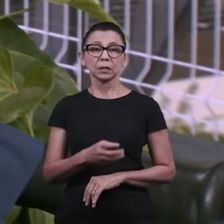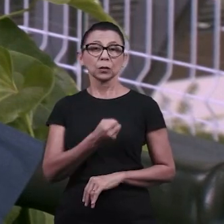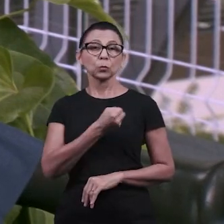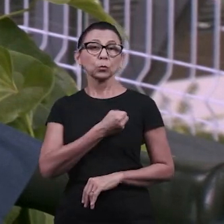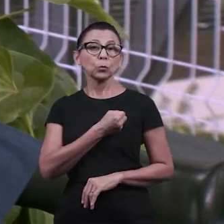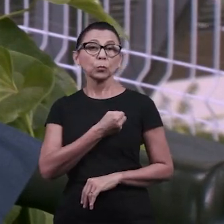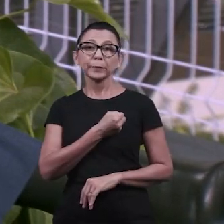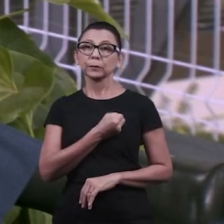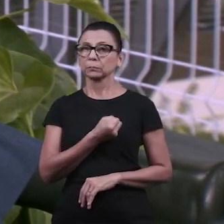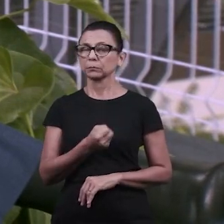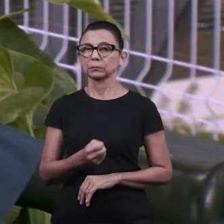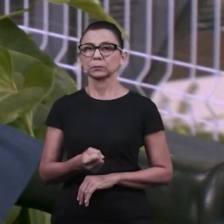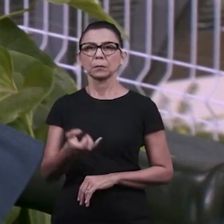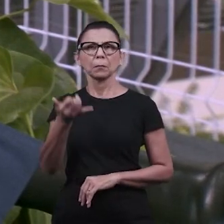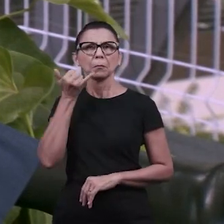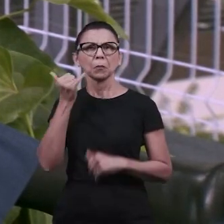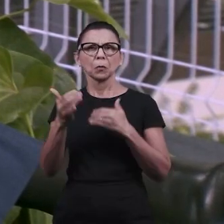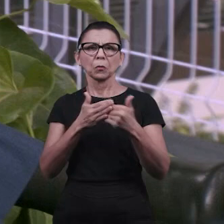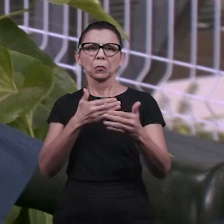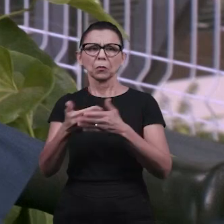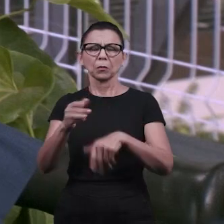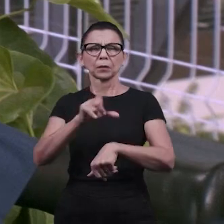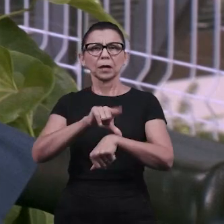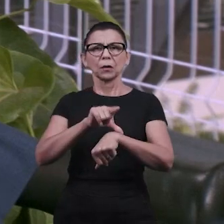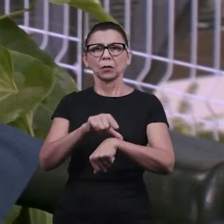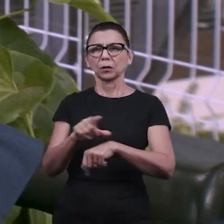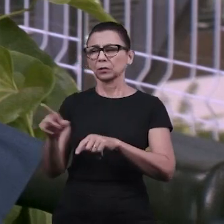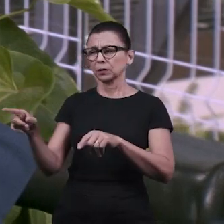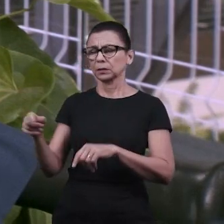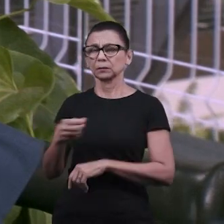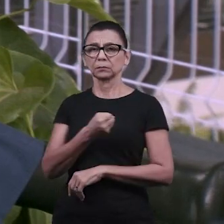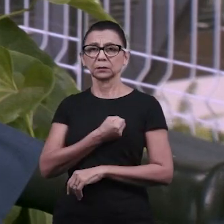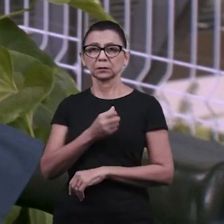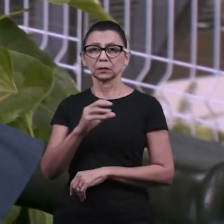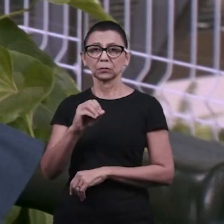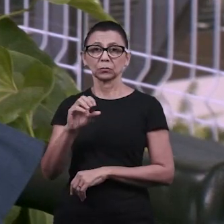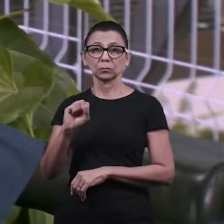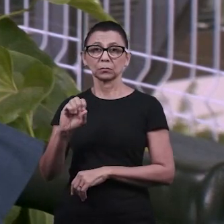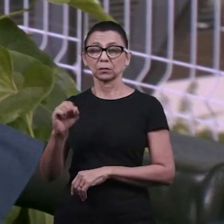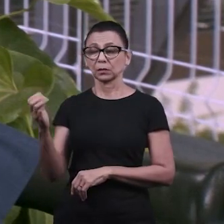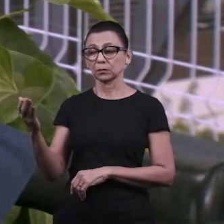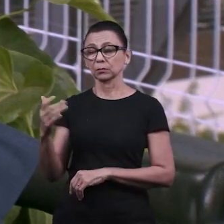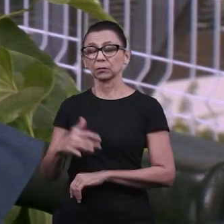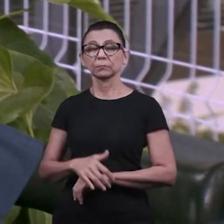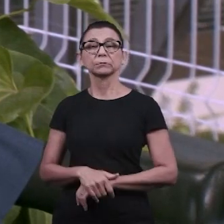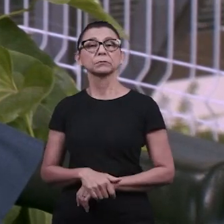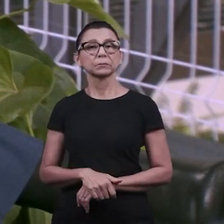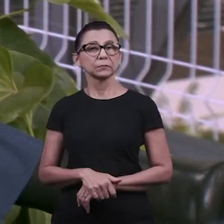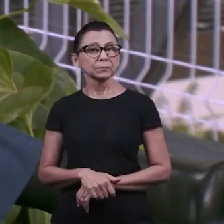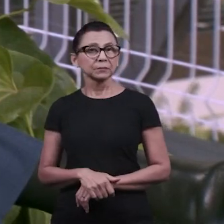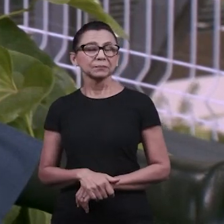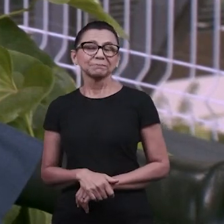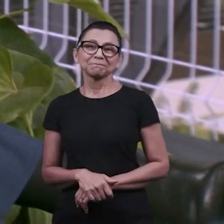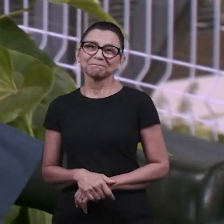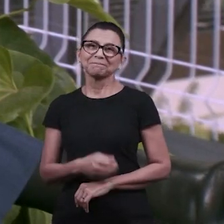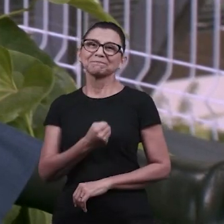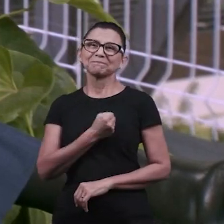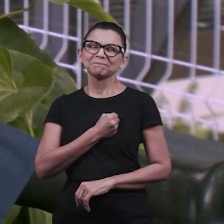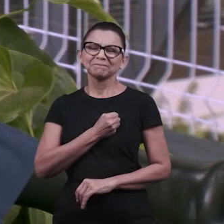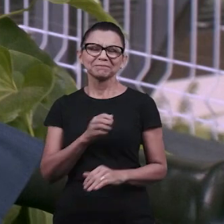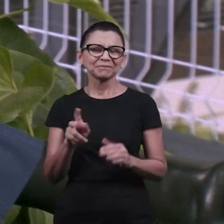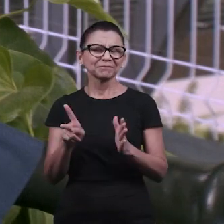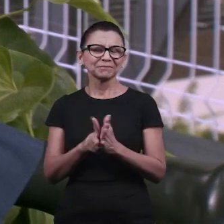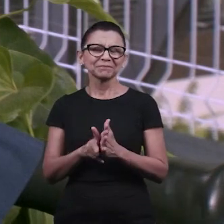heure du jour et de la nuit vers ce numéro qui apparaît à l'écran 0800 707 376. Ça, c'est un